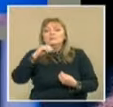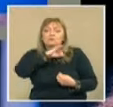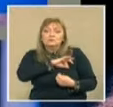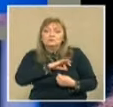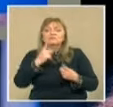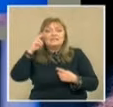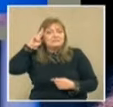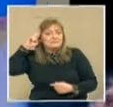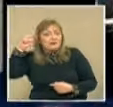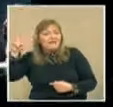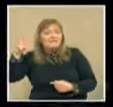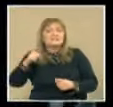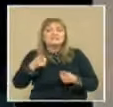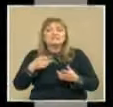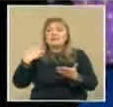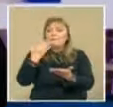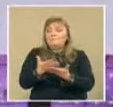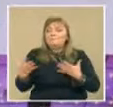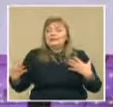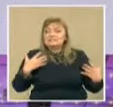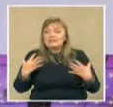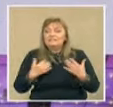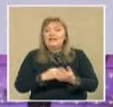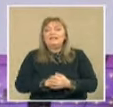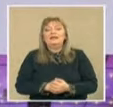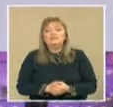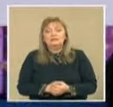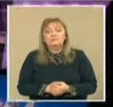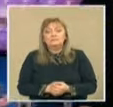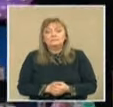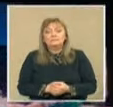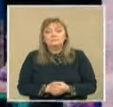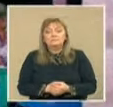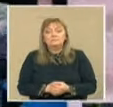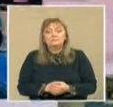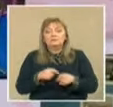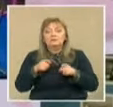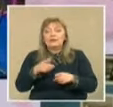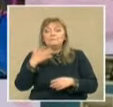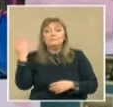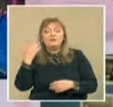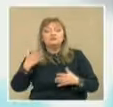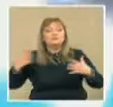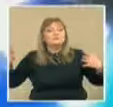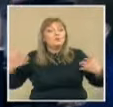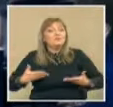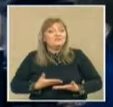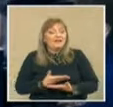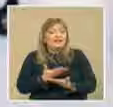с представленията. Но там, там ми беше много